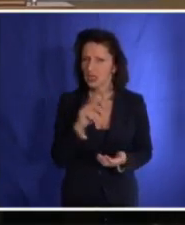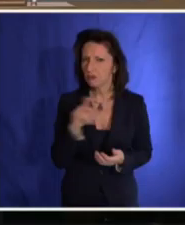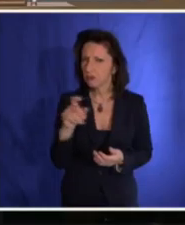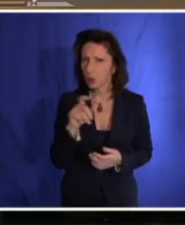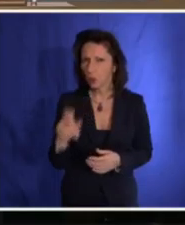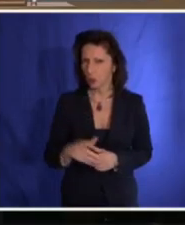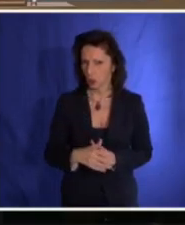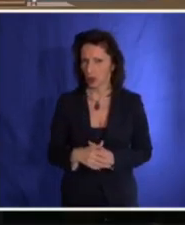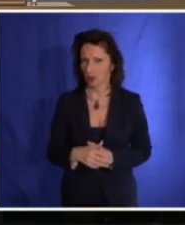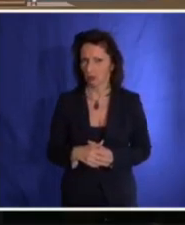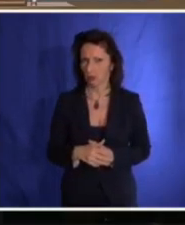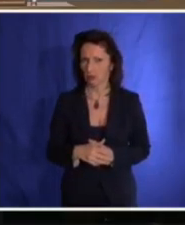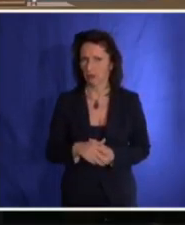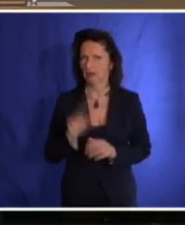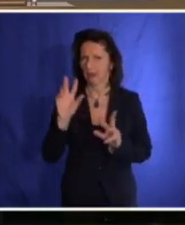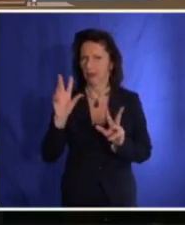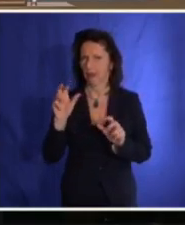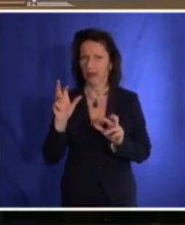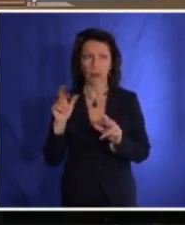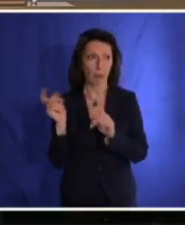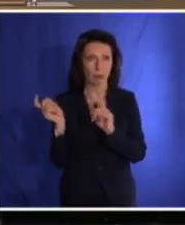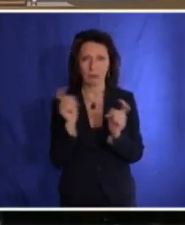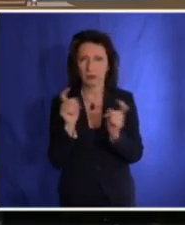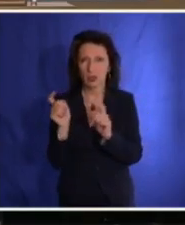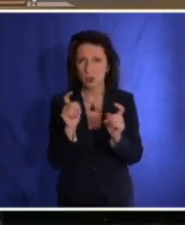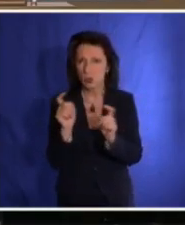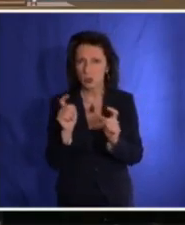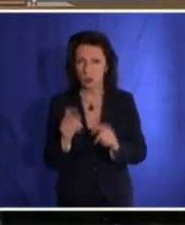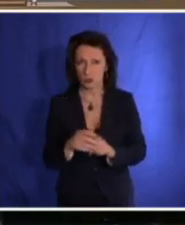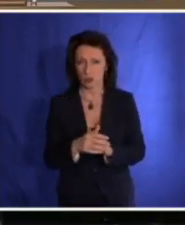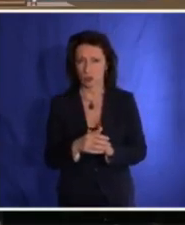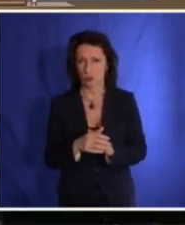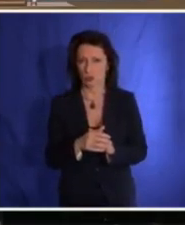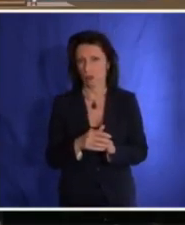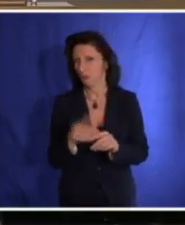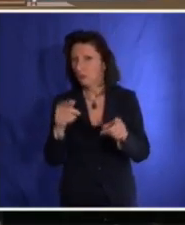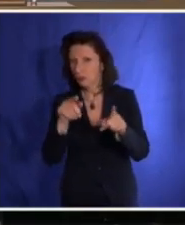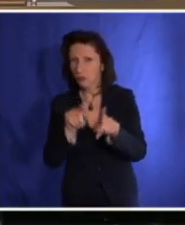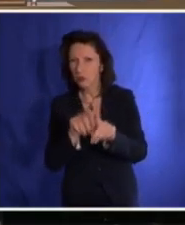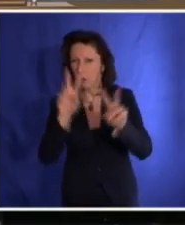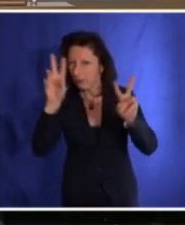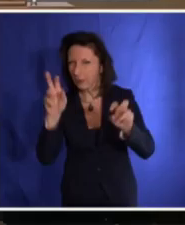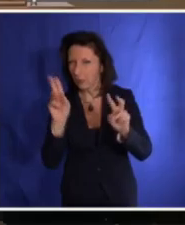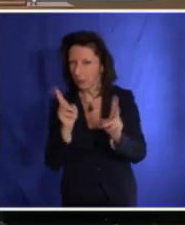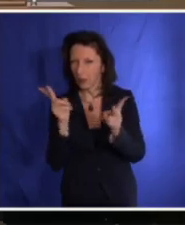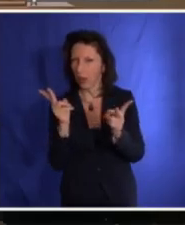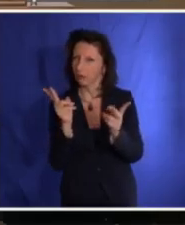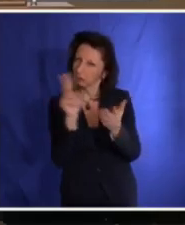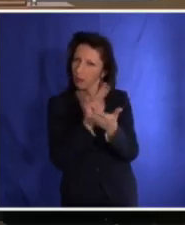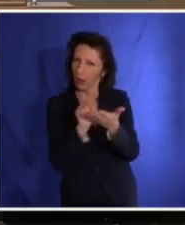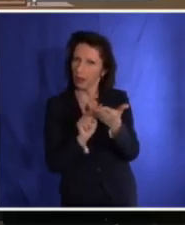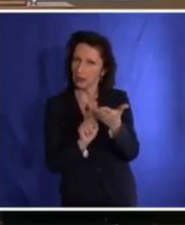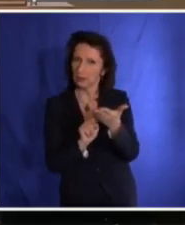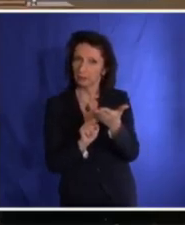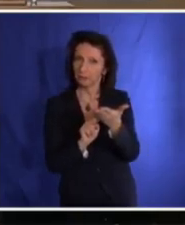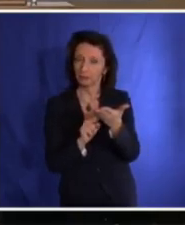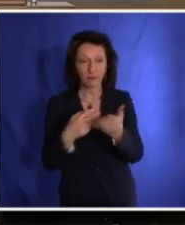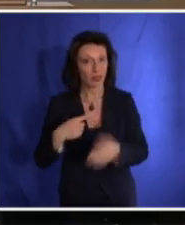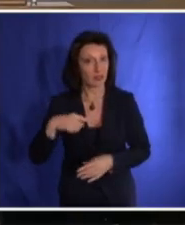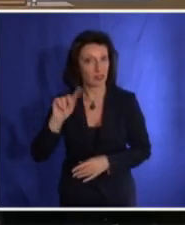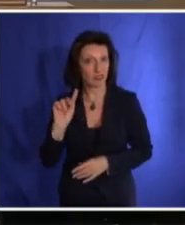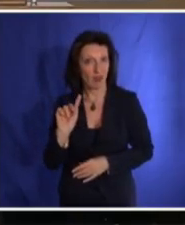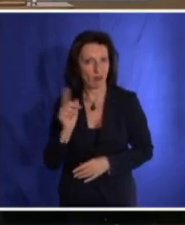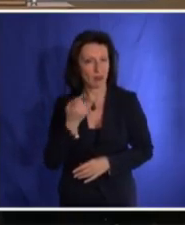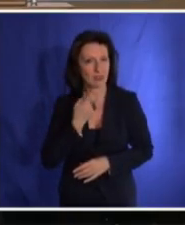und Tagen überall diskutiert wurde und vor allem auch zu lesen war. Und vor 2 Wochen war ich bei